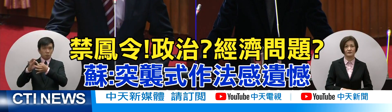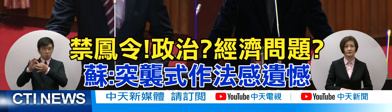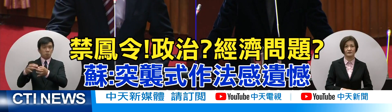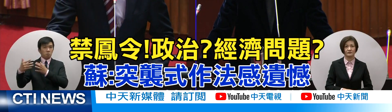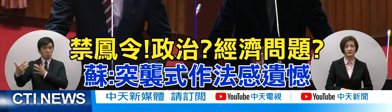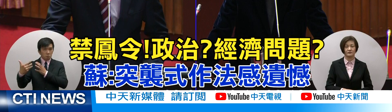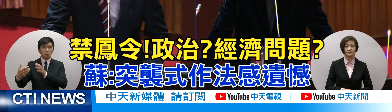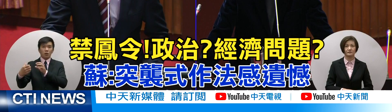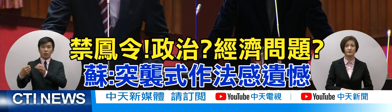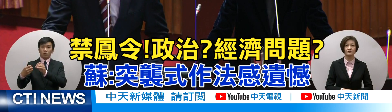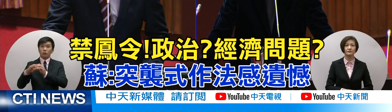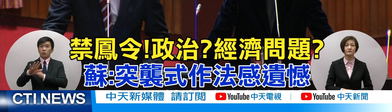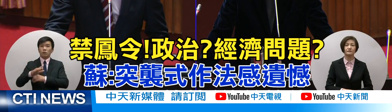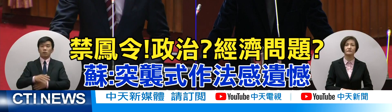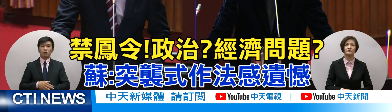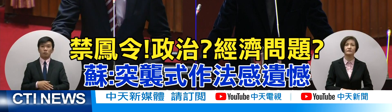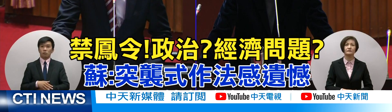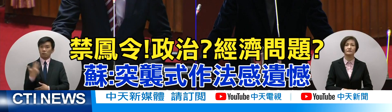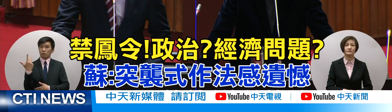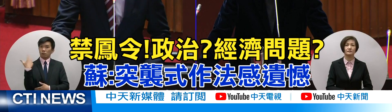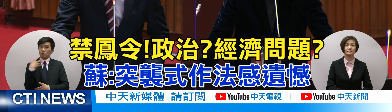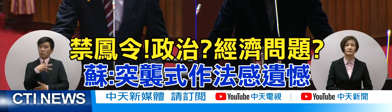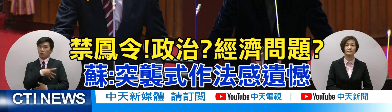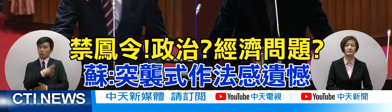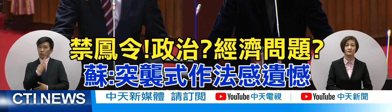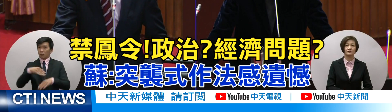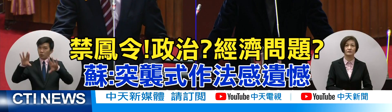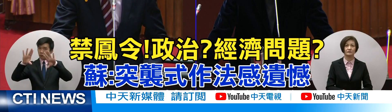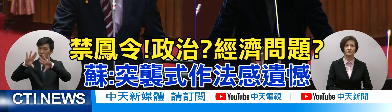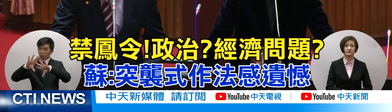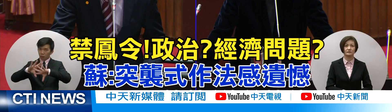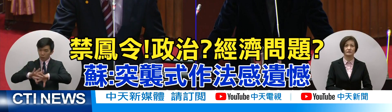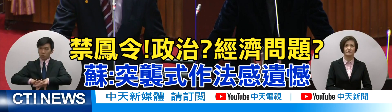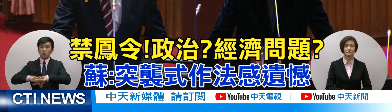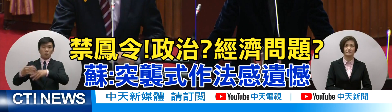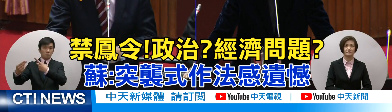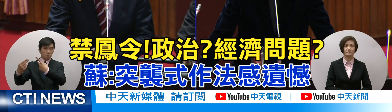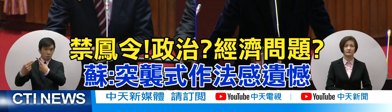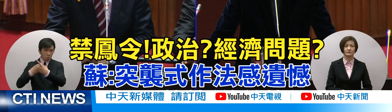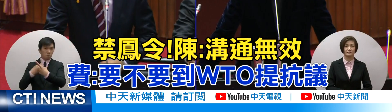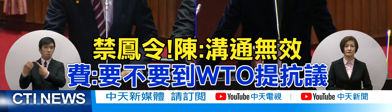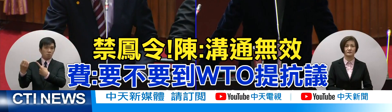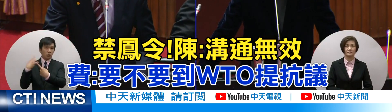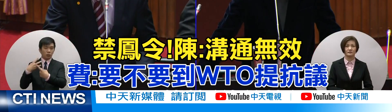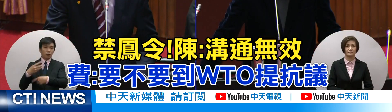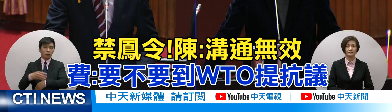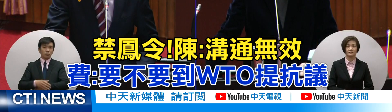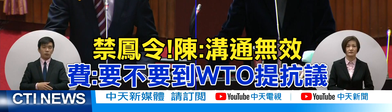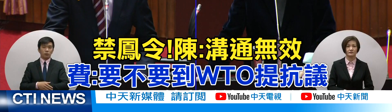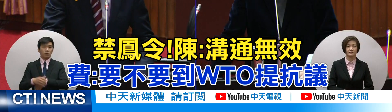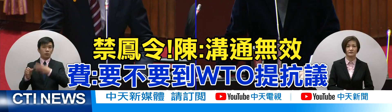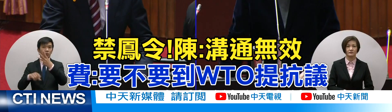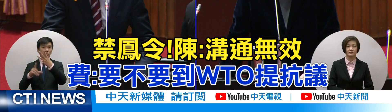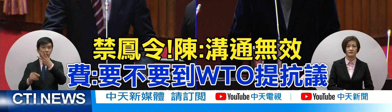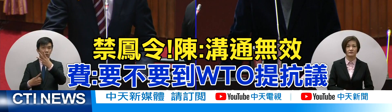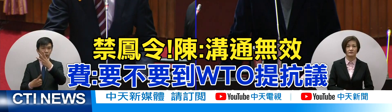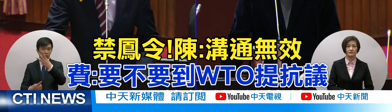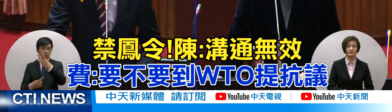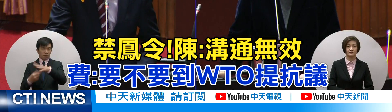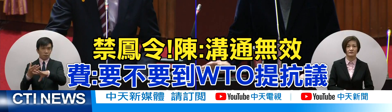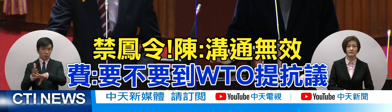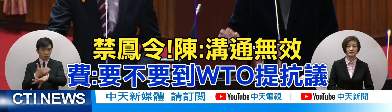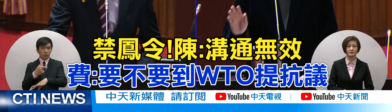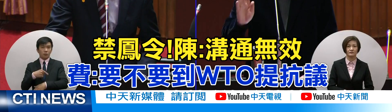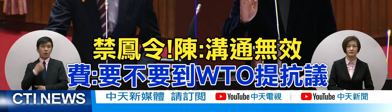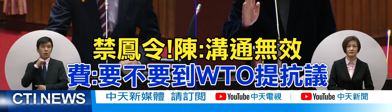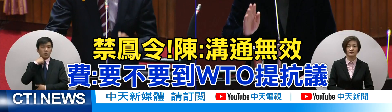这个讨论。那他上礼拜是傍晚，那有来信说从3月1日开始要禁掉、暂停我